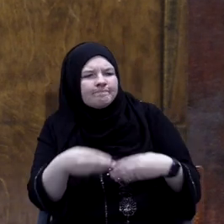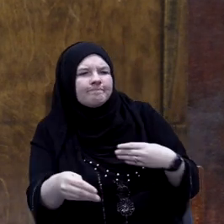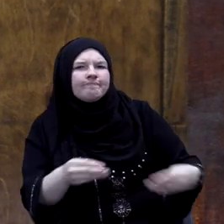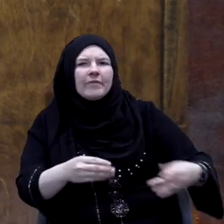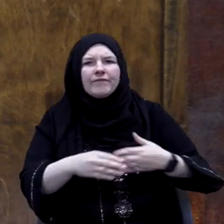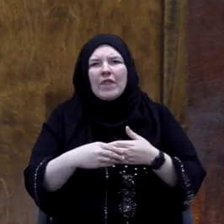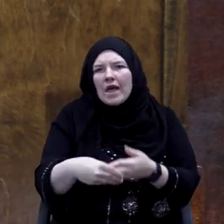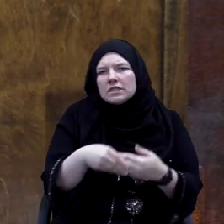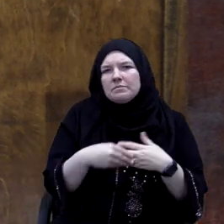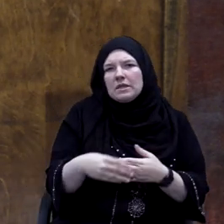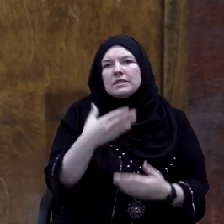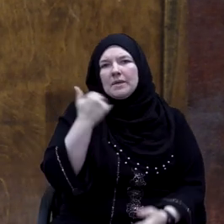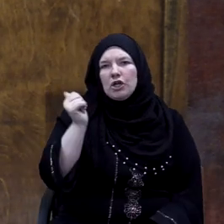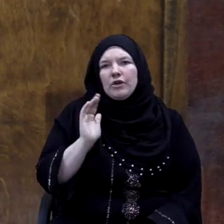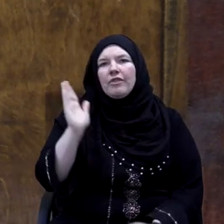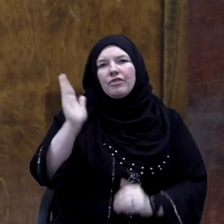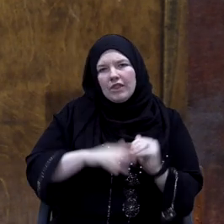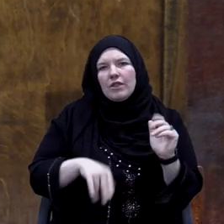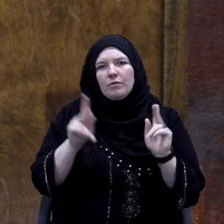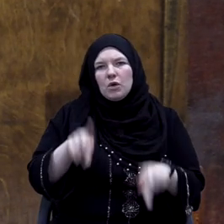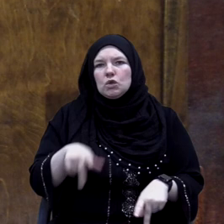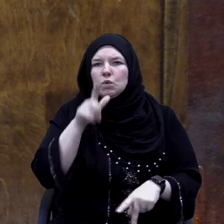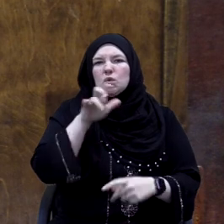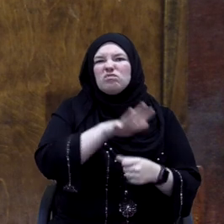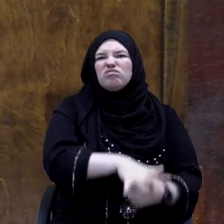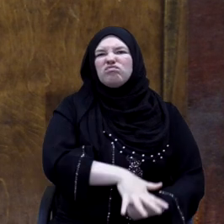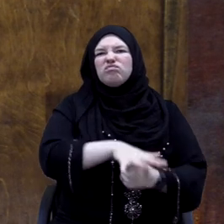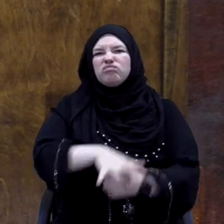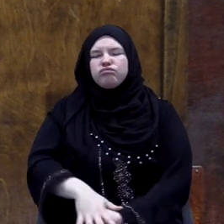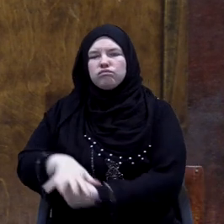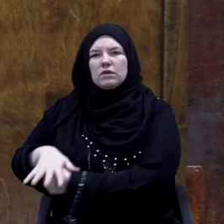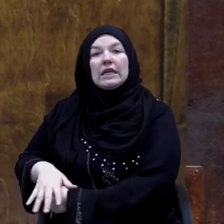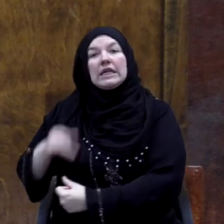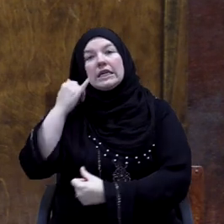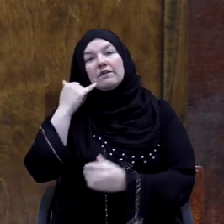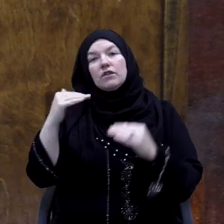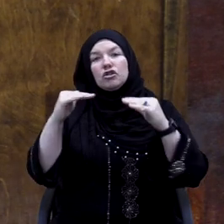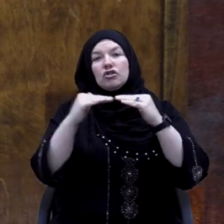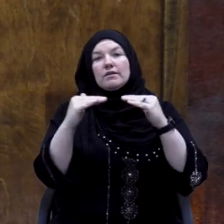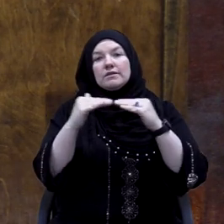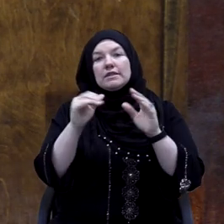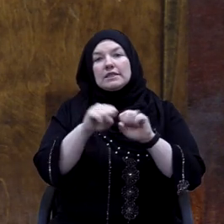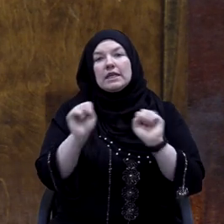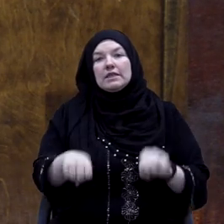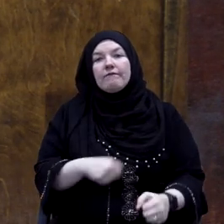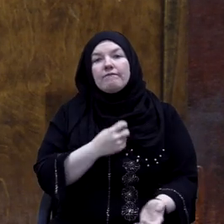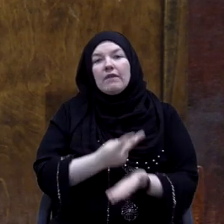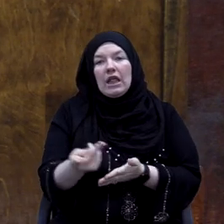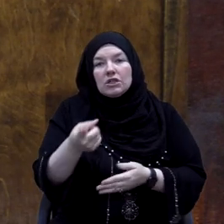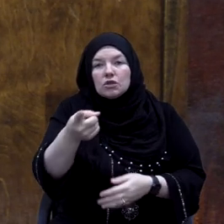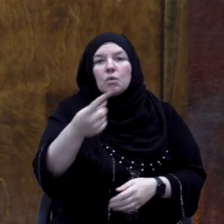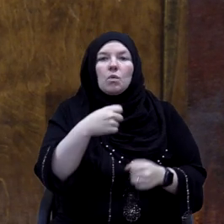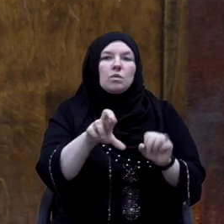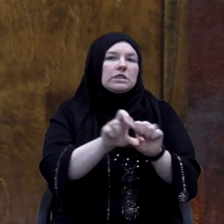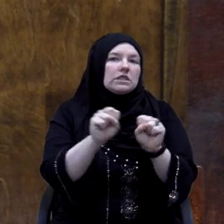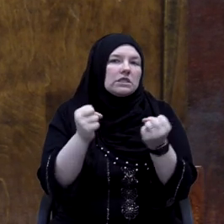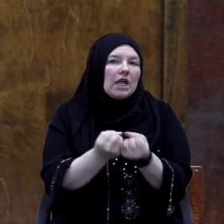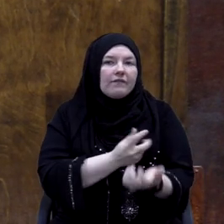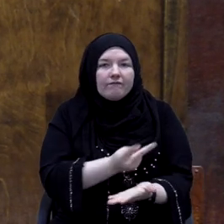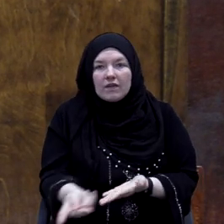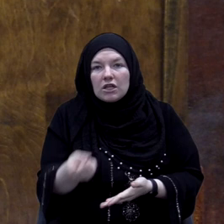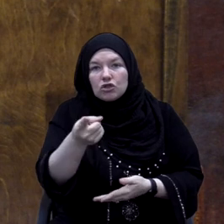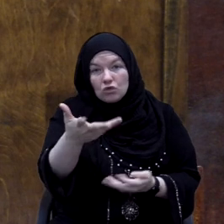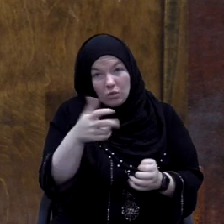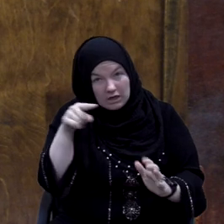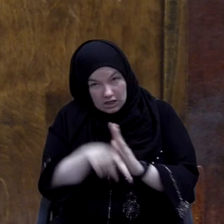حق وراءه مطالب. But if the justice system fails you, if the society fails you, do you want